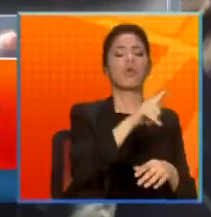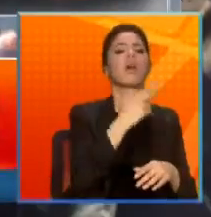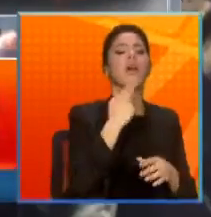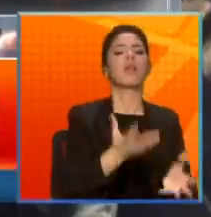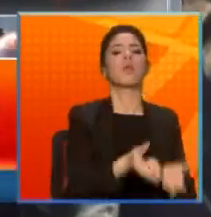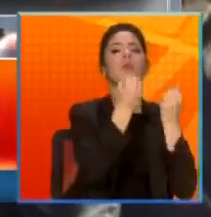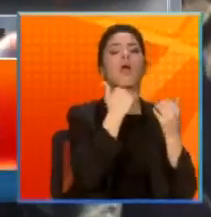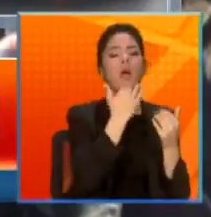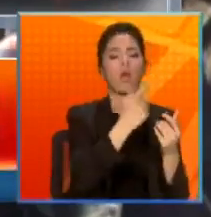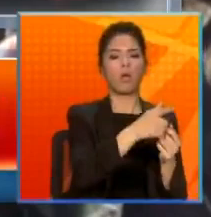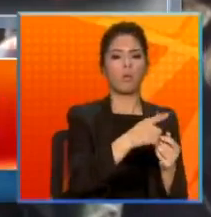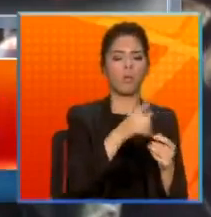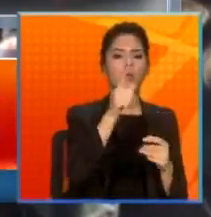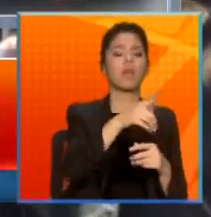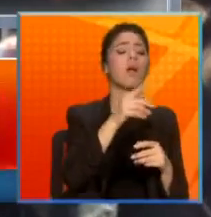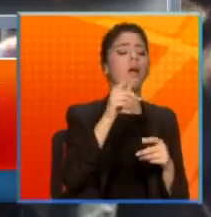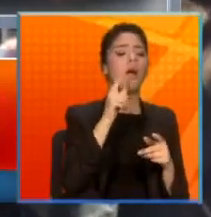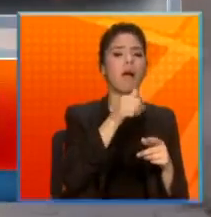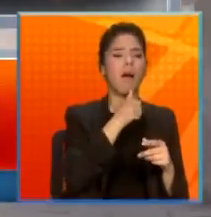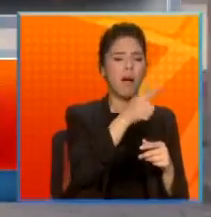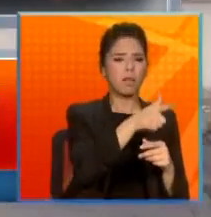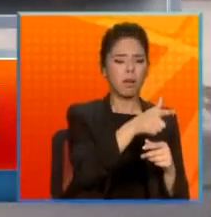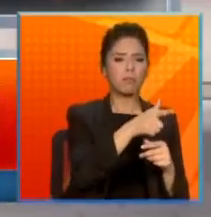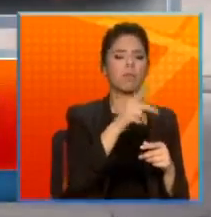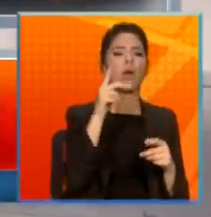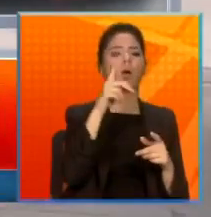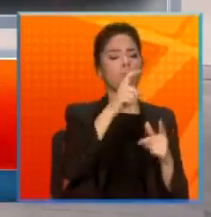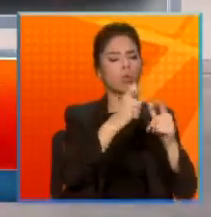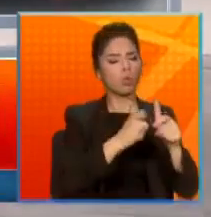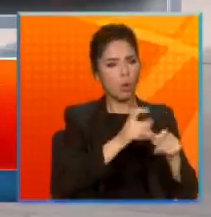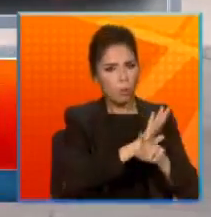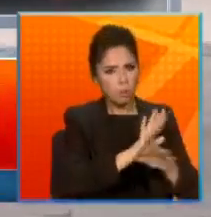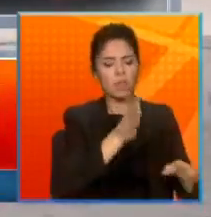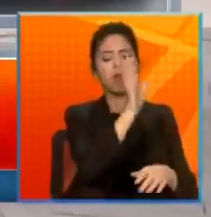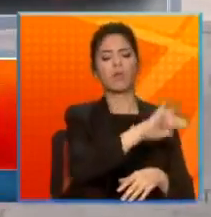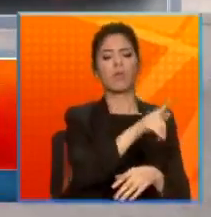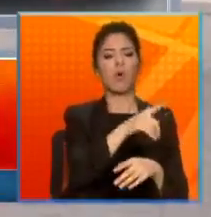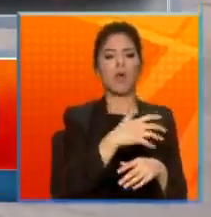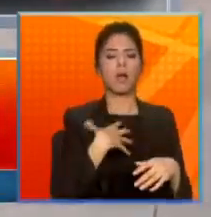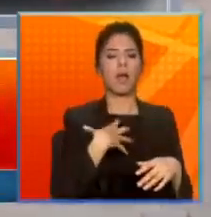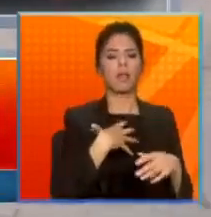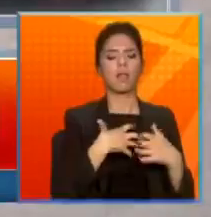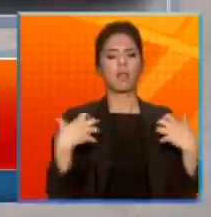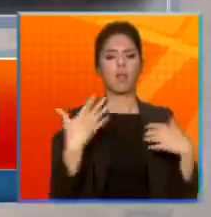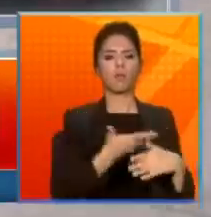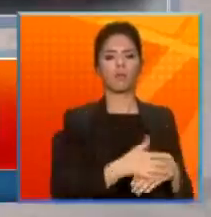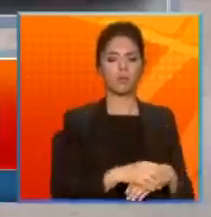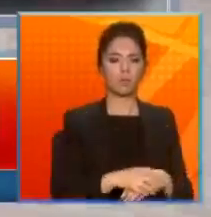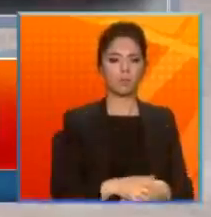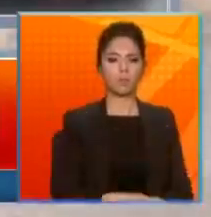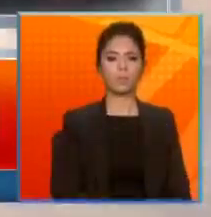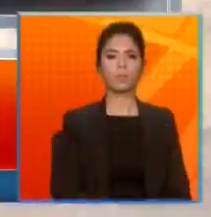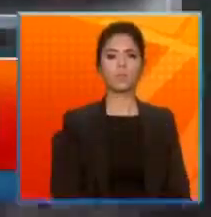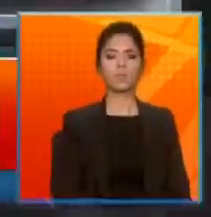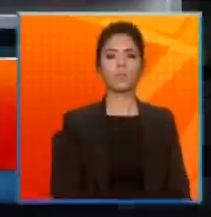kurtarılamadı. Sorgusunun ardından adliyeye sevk edilen katil zanlısı eş kendini böyle savundu. Eşin neden